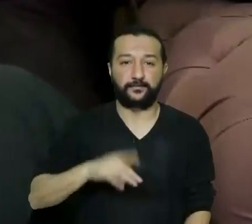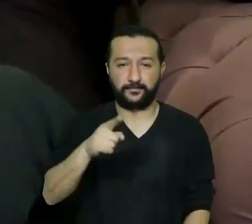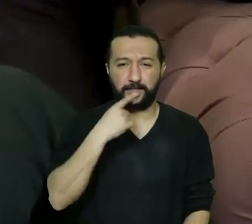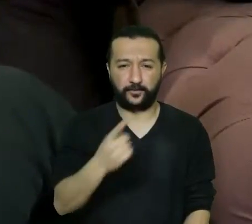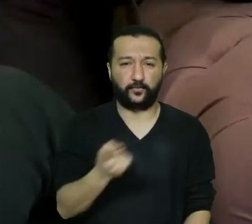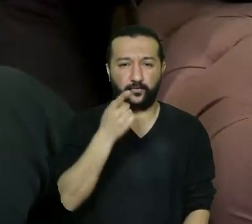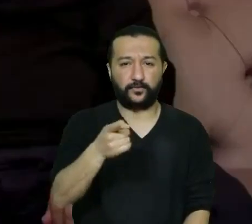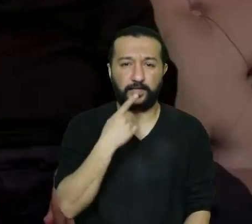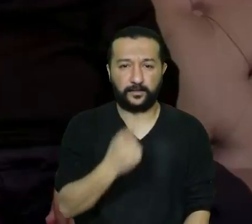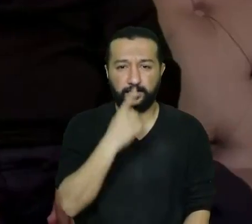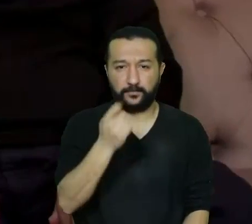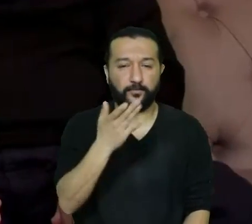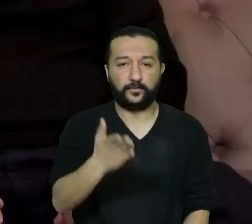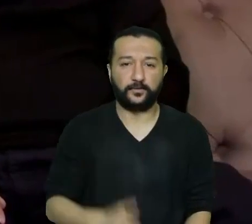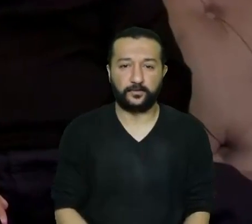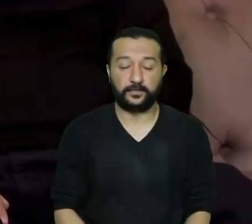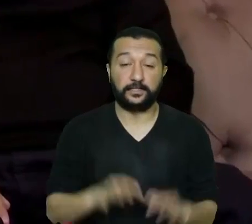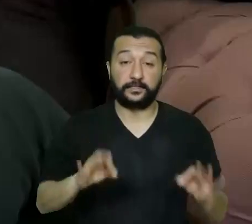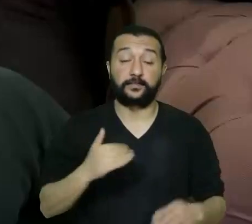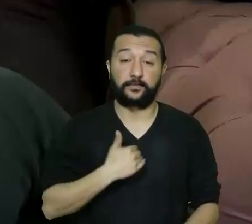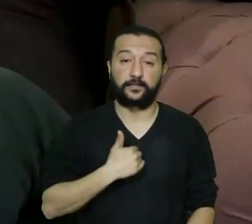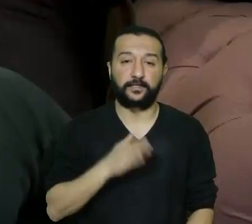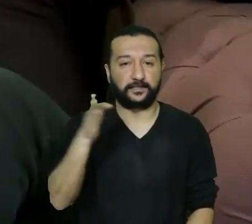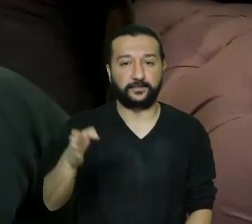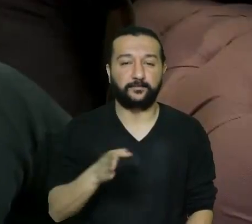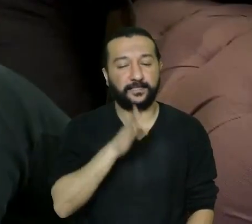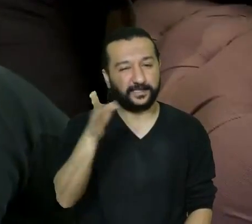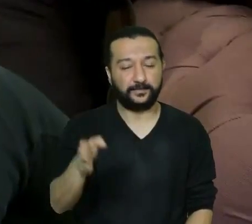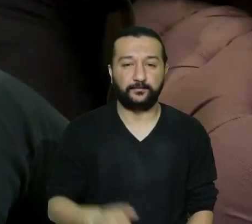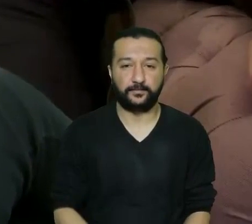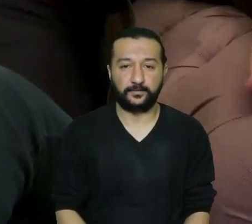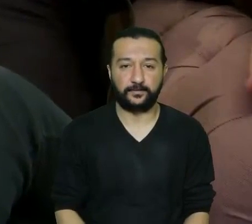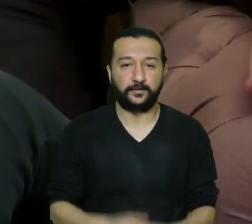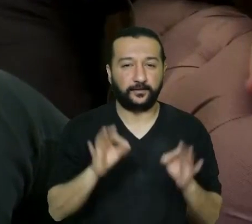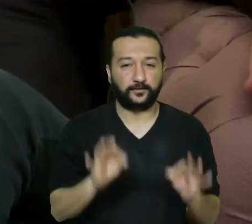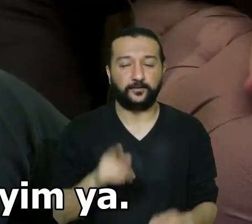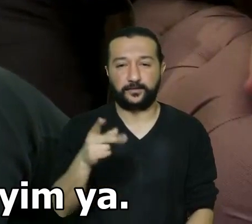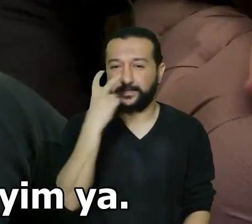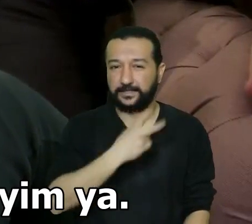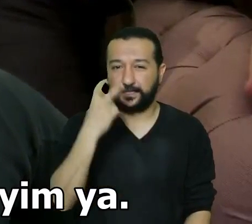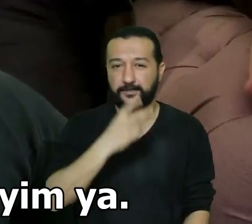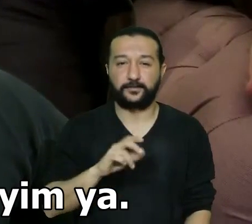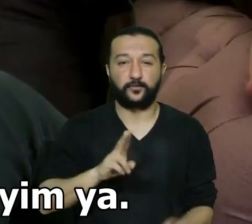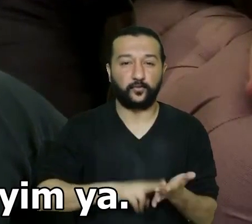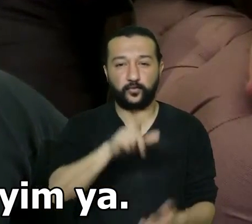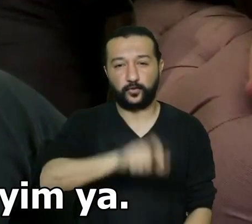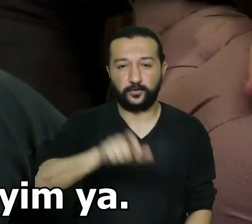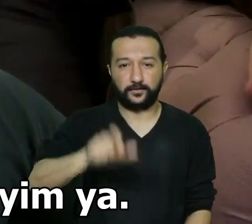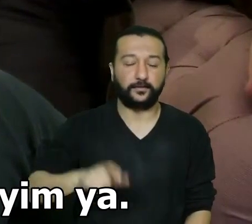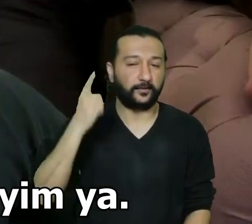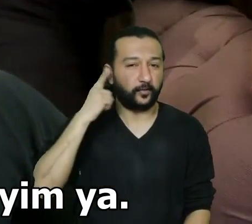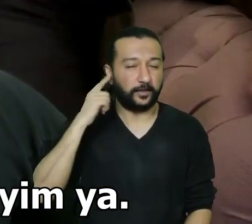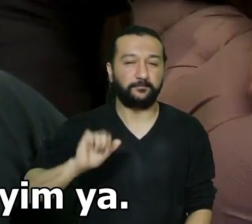Ben. Allah Allah. Sıra bende. Gideyim de şu jürinin